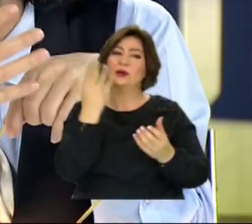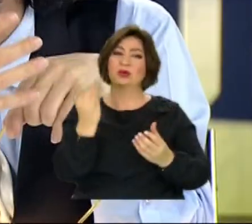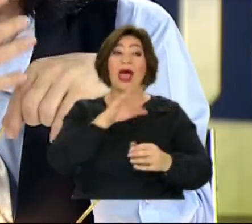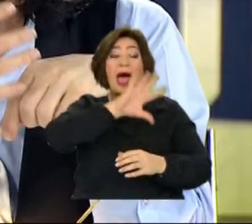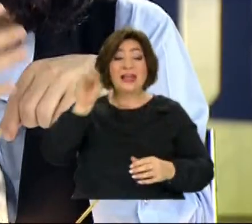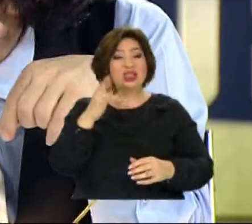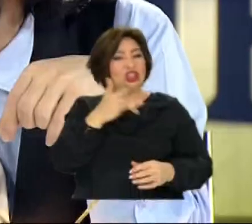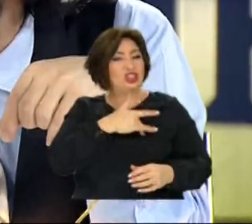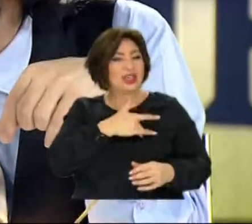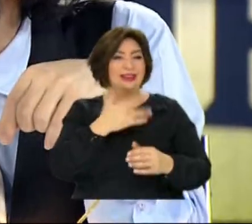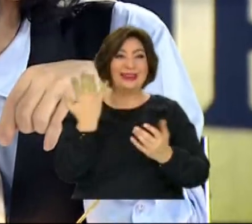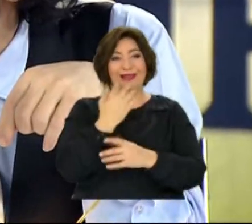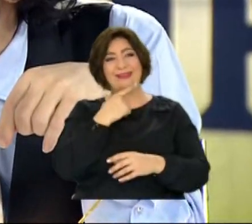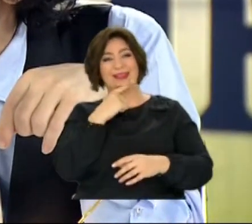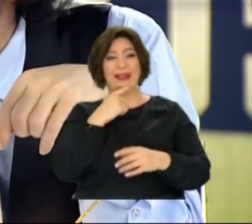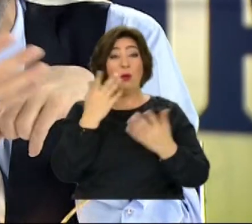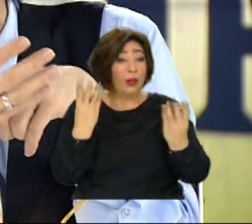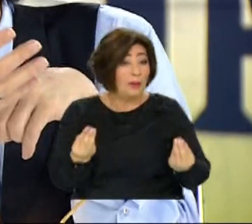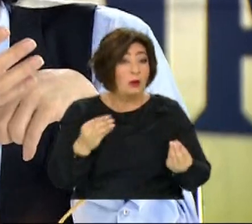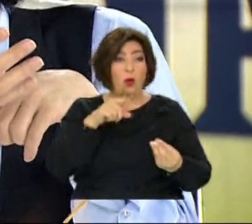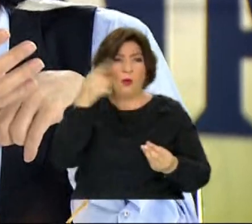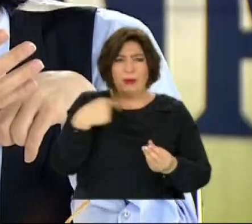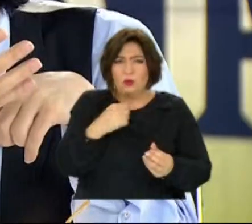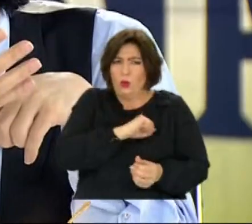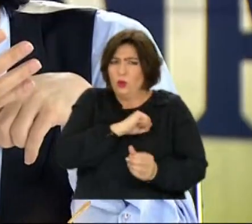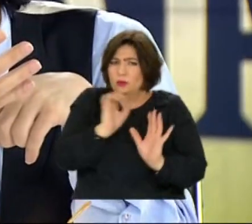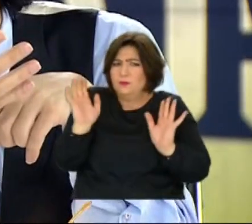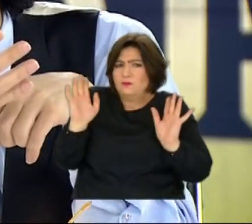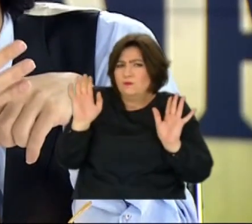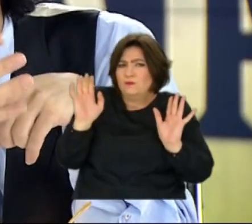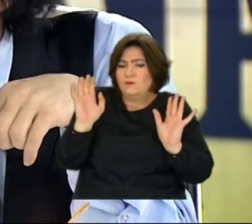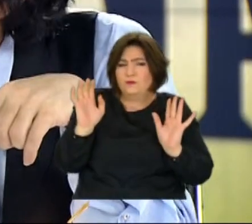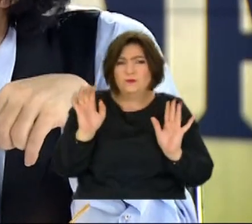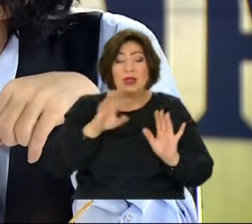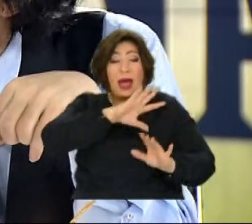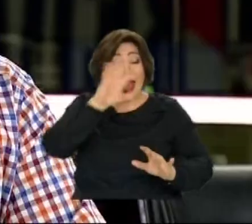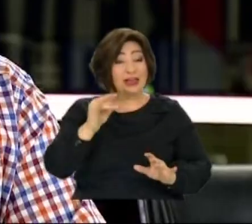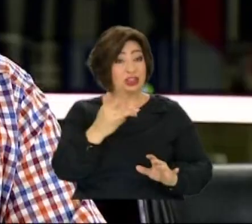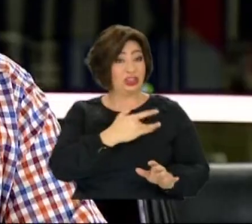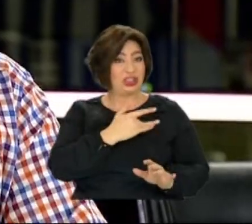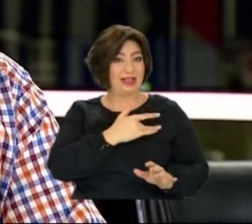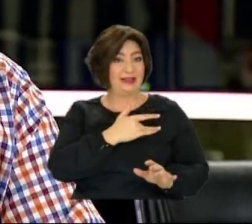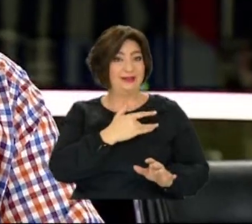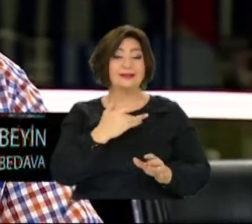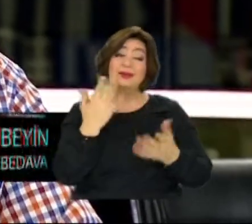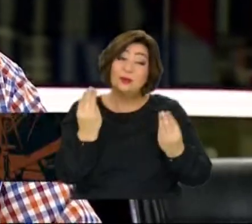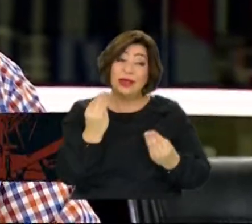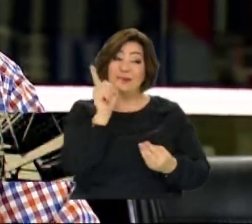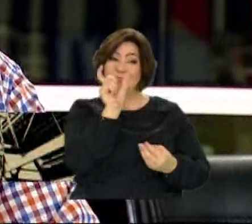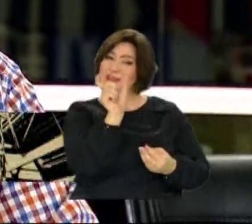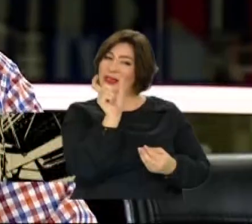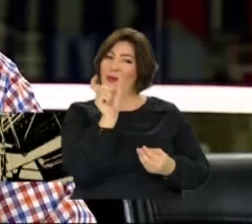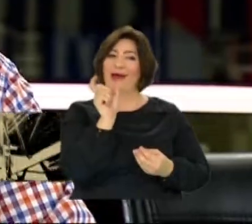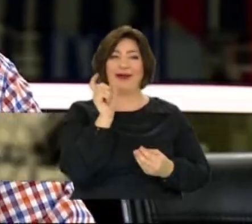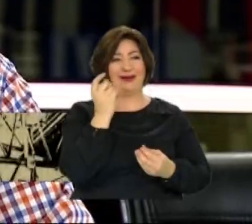Her can, her daha sempatik. Olabilir. Öbürü beni korkutuyor olabilir oradan geçerken. Her can daha güzel. Can demek güzel bir şey, can.